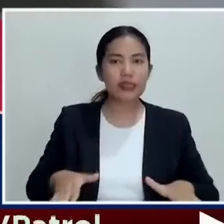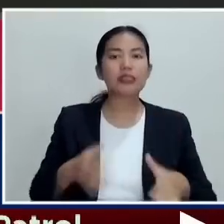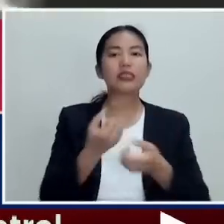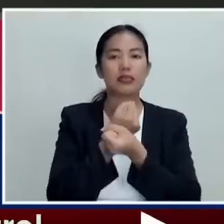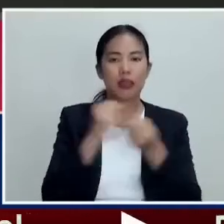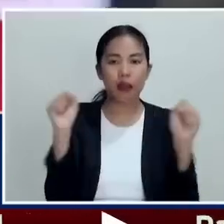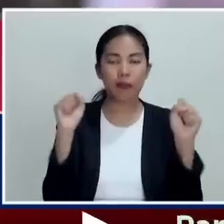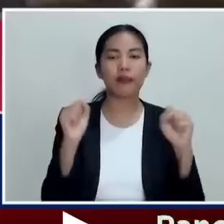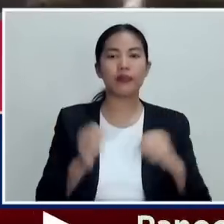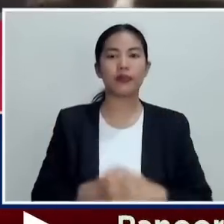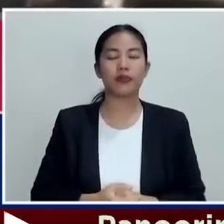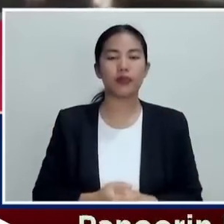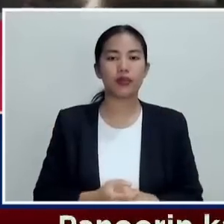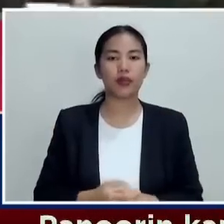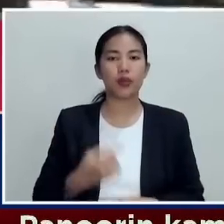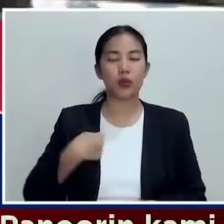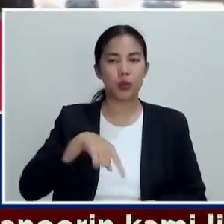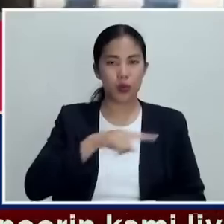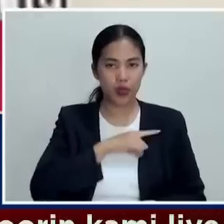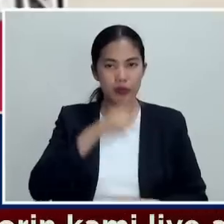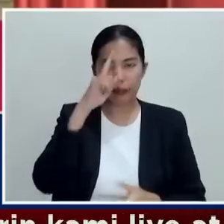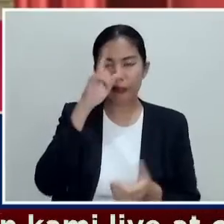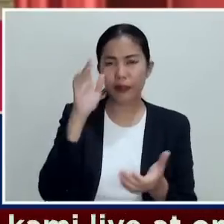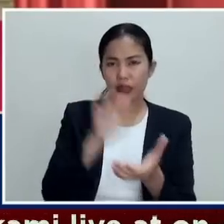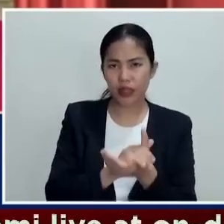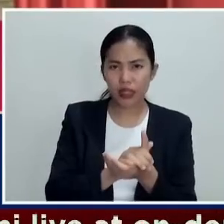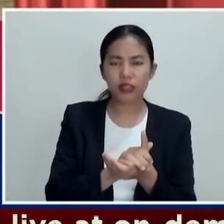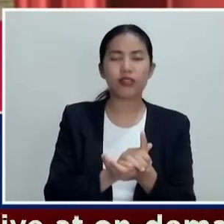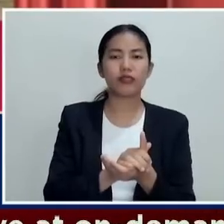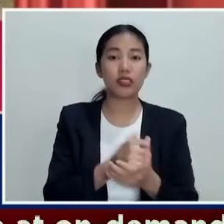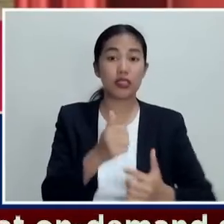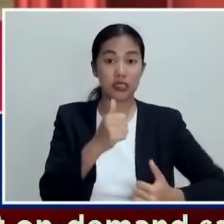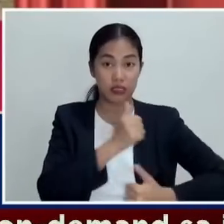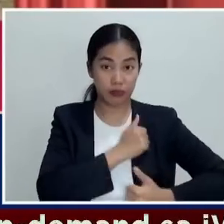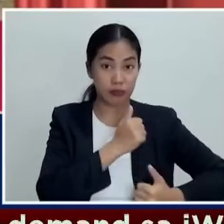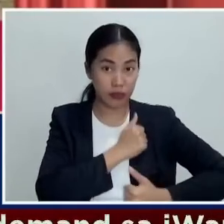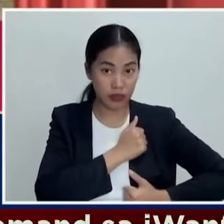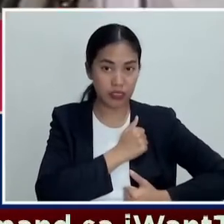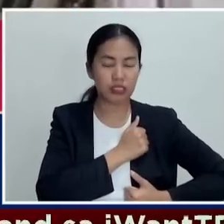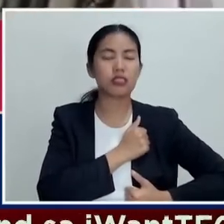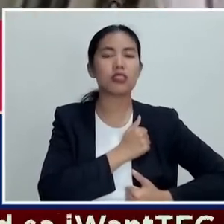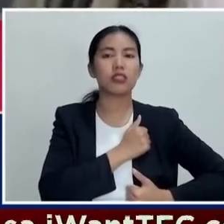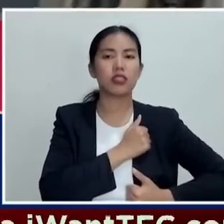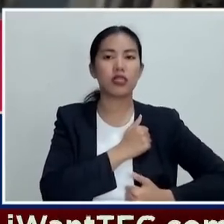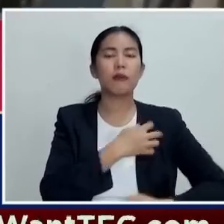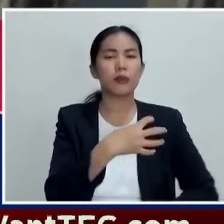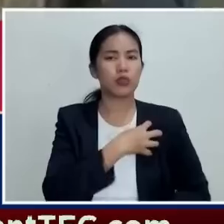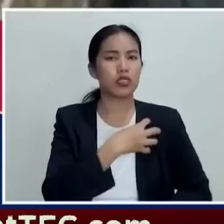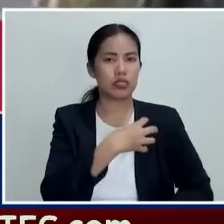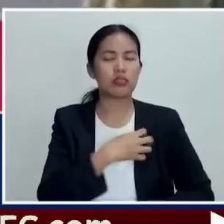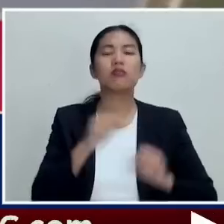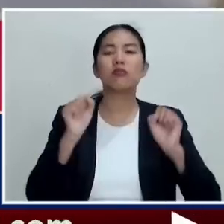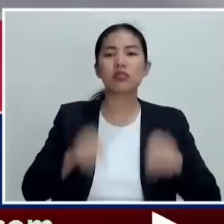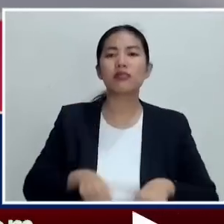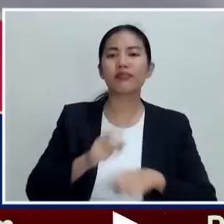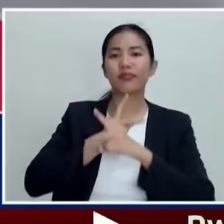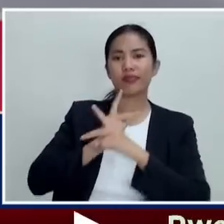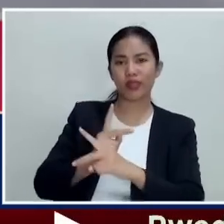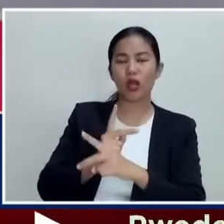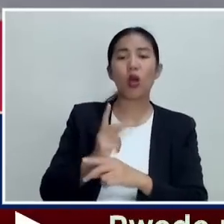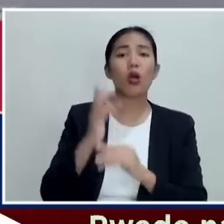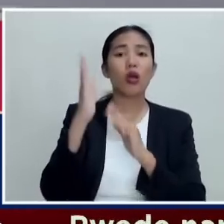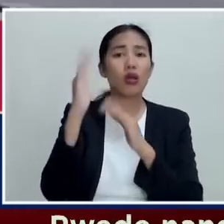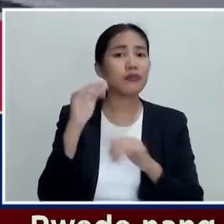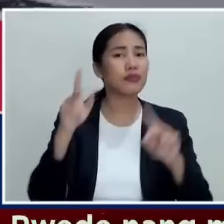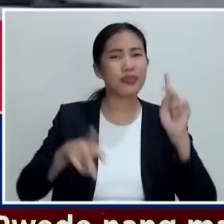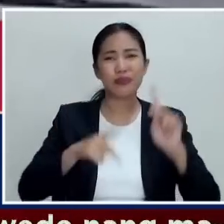na kaya tayong protektahan ng ating pong santatahang lakas ng Pilipinas at saka ng Philippine National Police. Sana po ay huwag silang matatakot, huwag po